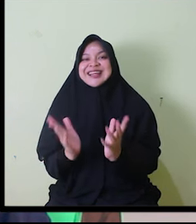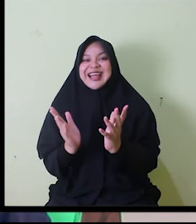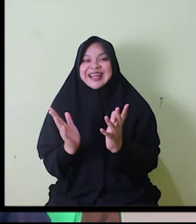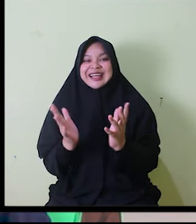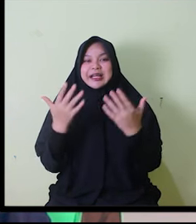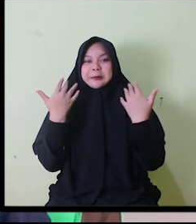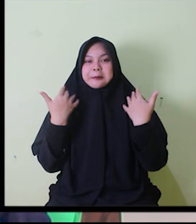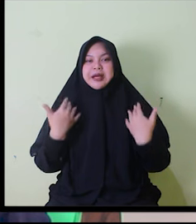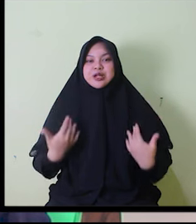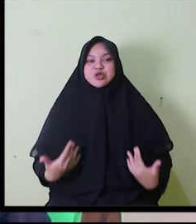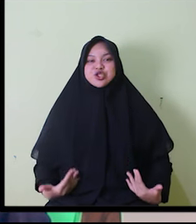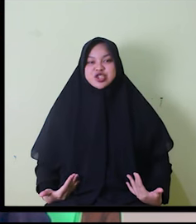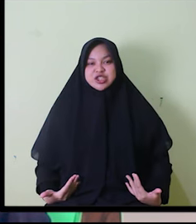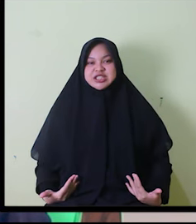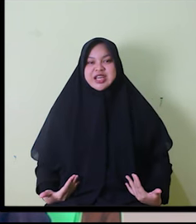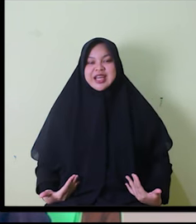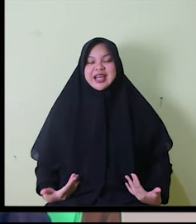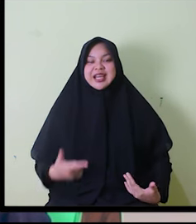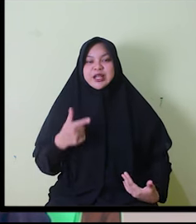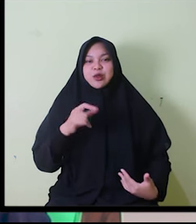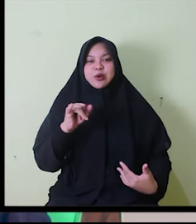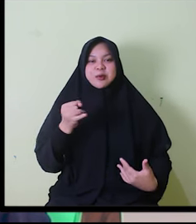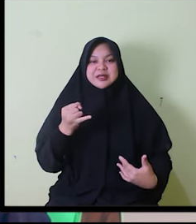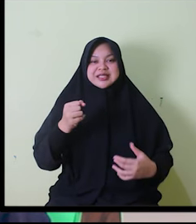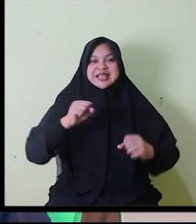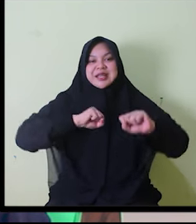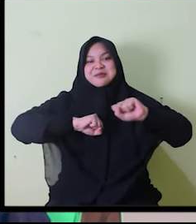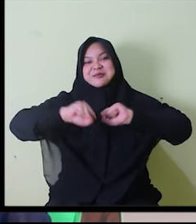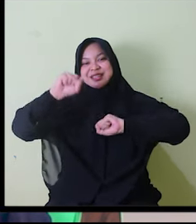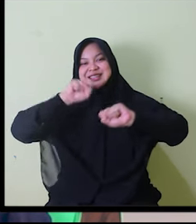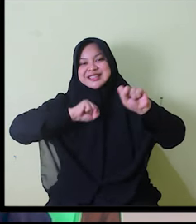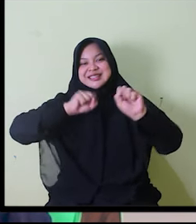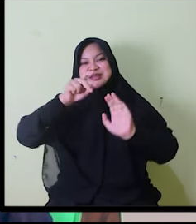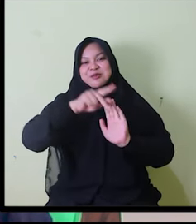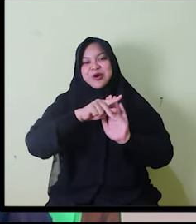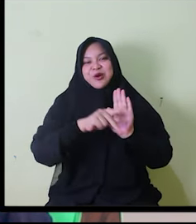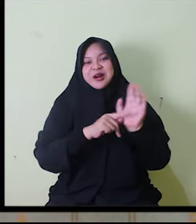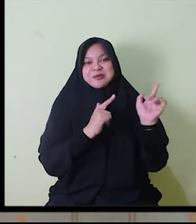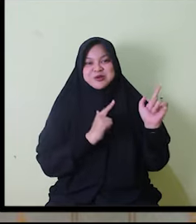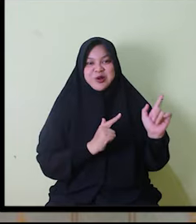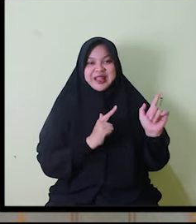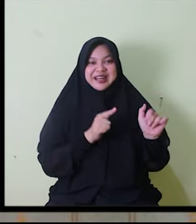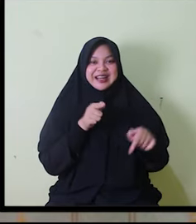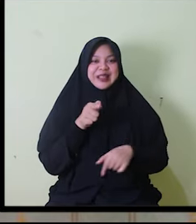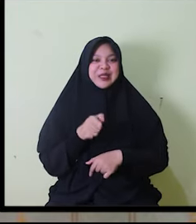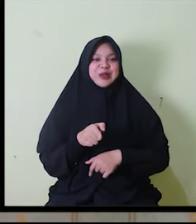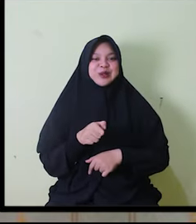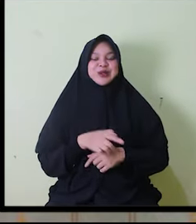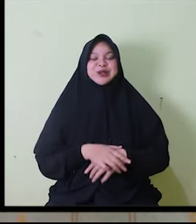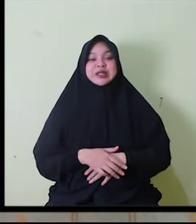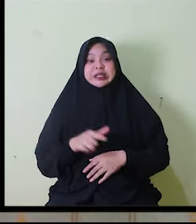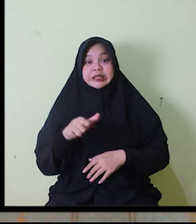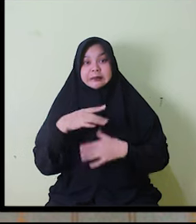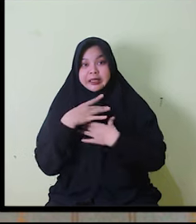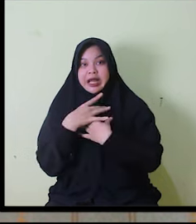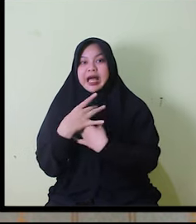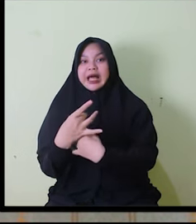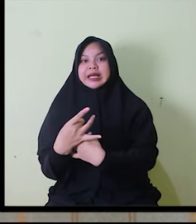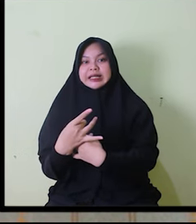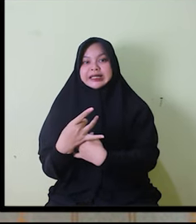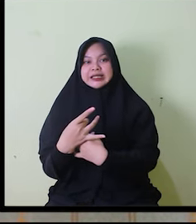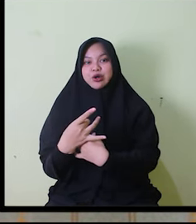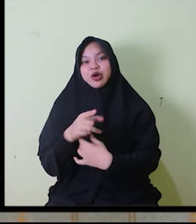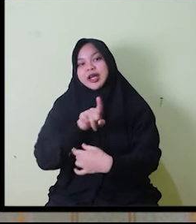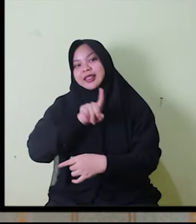manusia adalah menjadi misi dari program Solider tersebut oke nah ini menarik sekali nih saya ke Pak